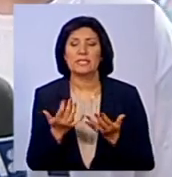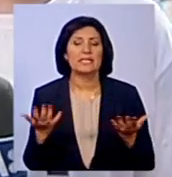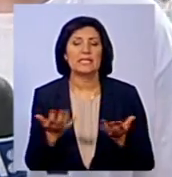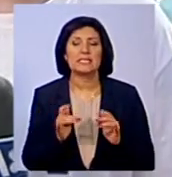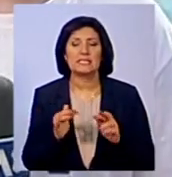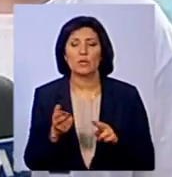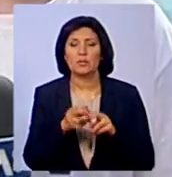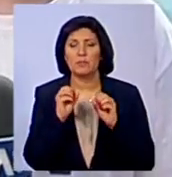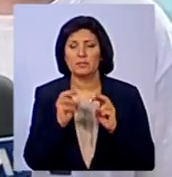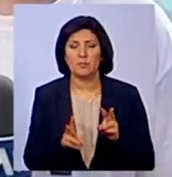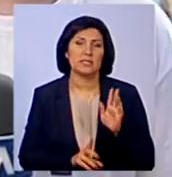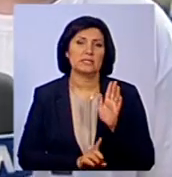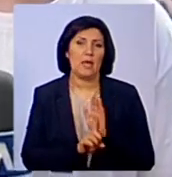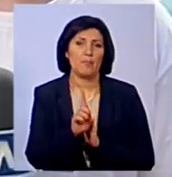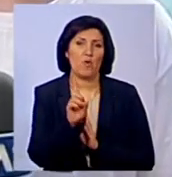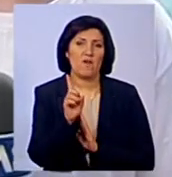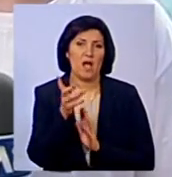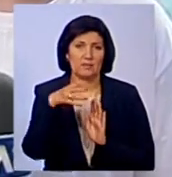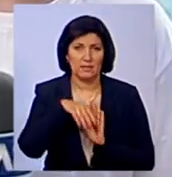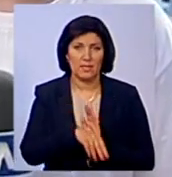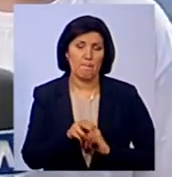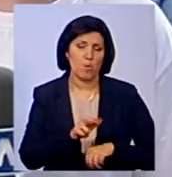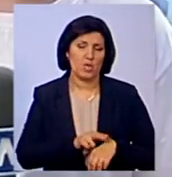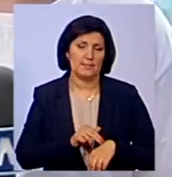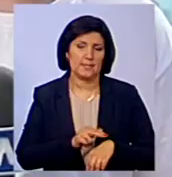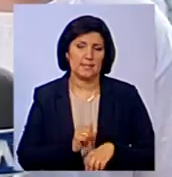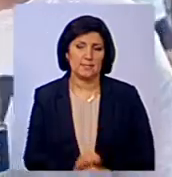заходи безпеки запровадили поліцейські?